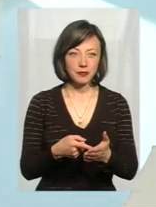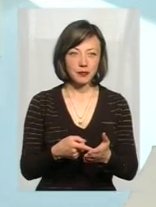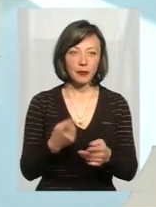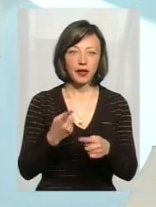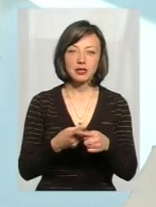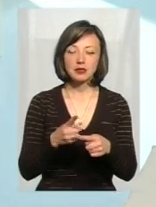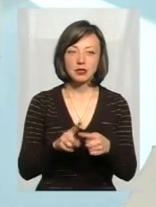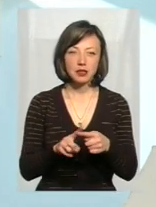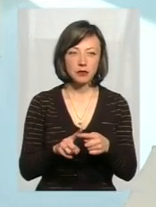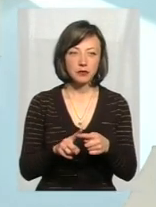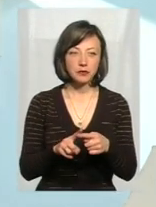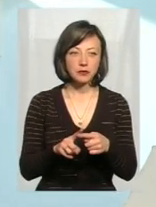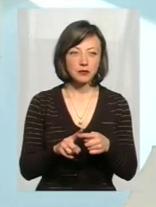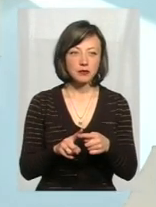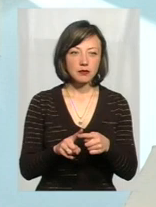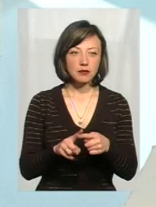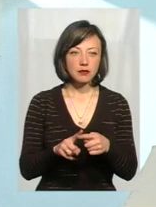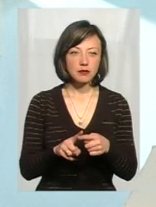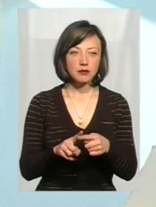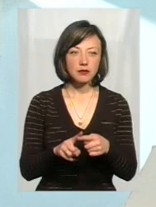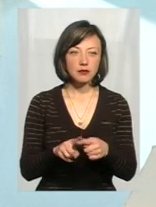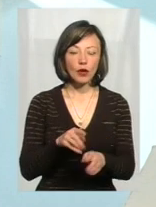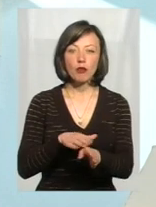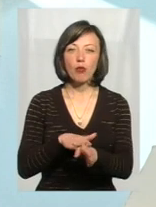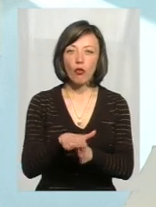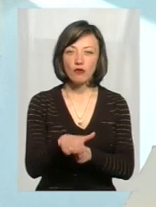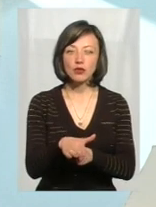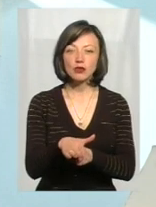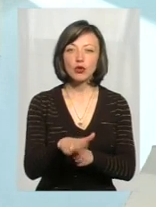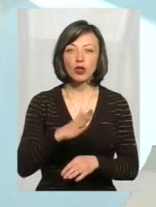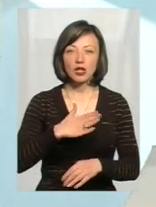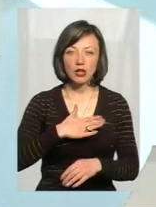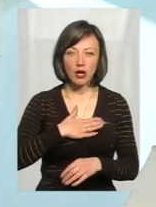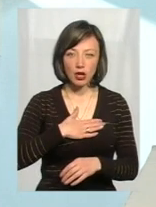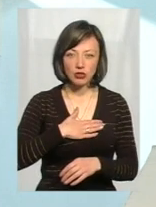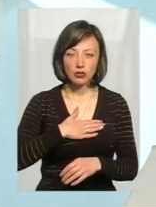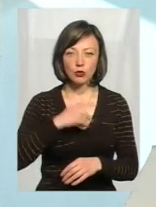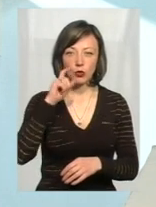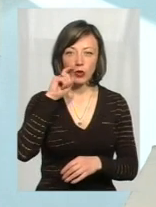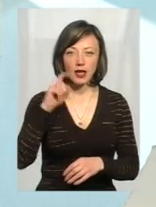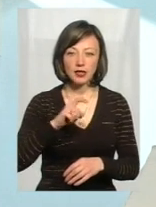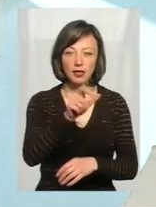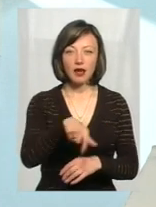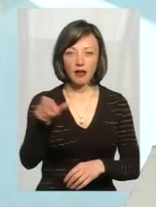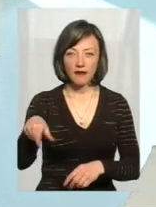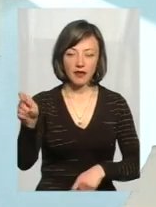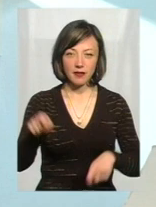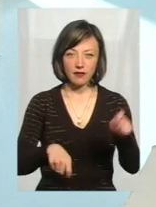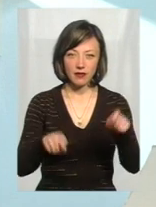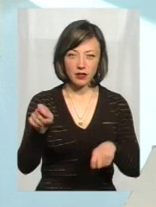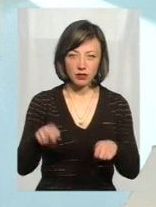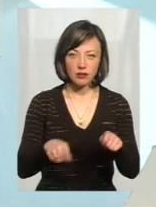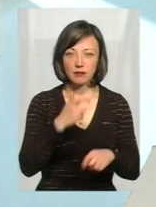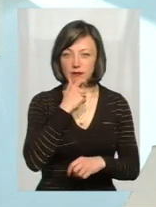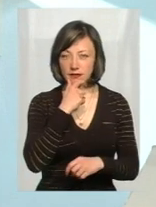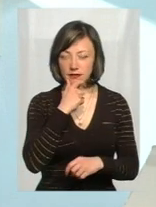Це, ну, практично майже повністю, це наш вітчизняний відвідувач, вітчизняний